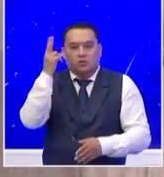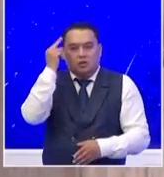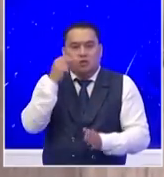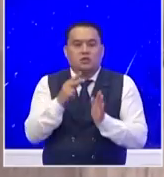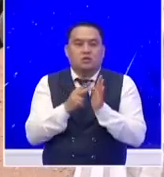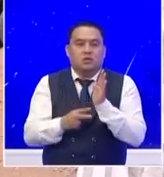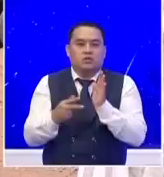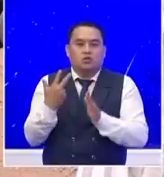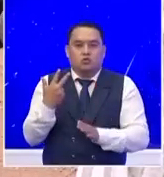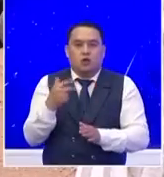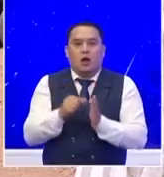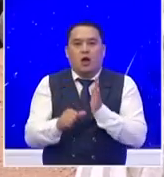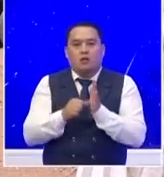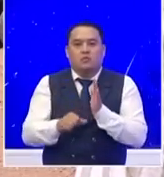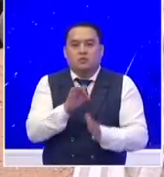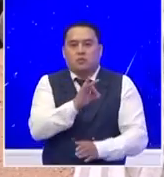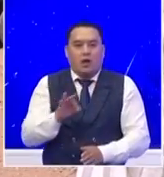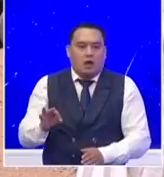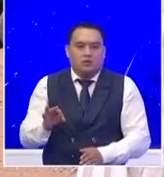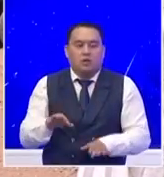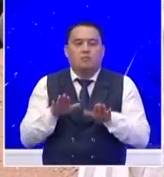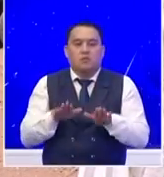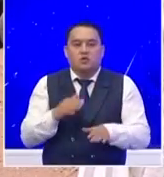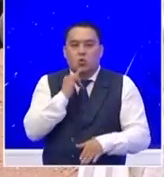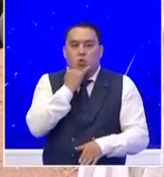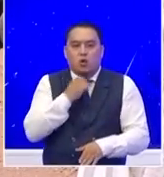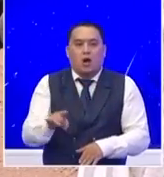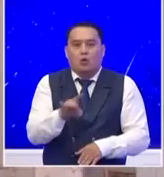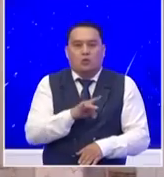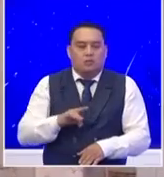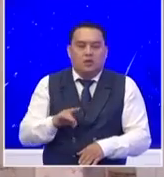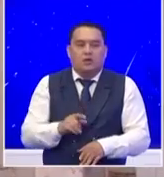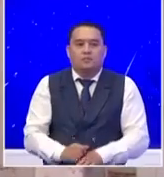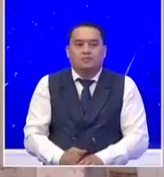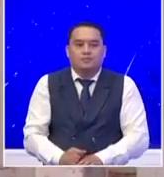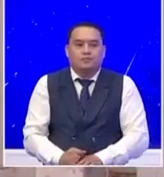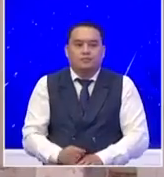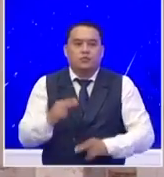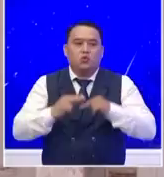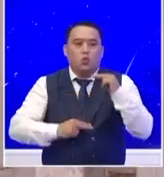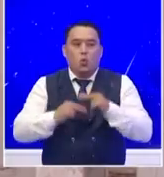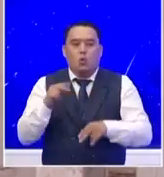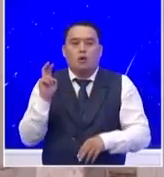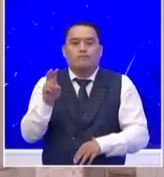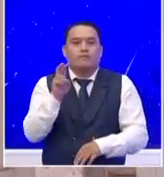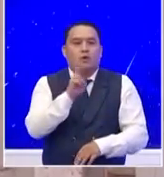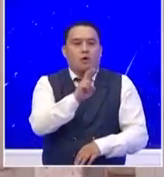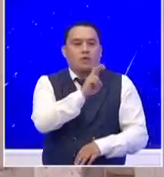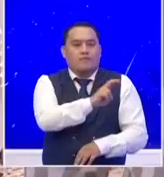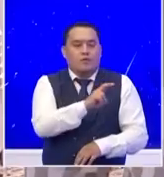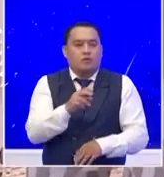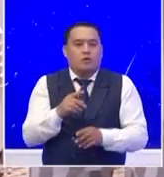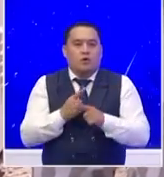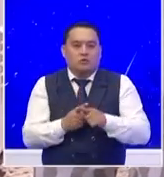83, 60% осы жергілікті Ұйғыр ауданының тұрғындары. Облыс әкімі құрылыс нысанын аралап, сапасын оң